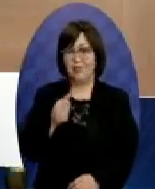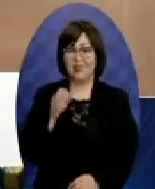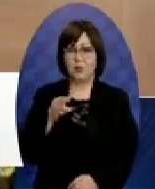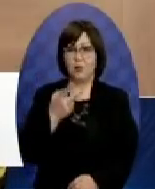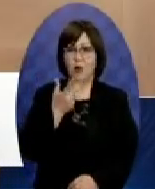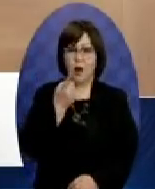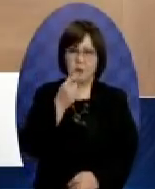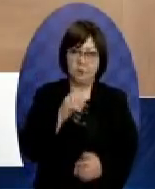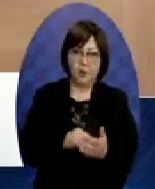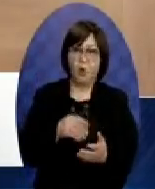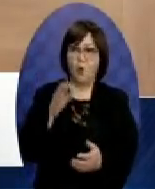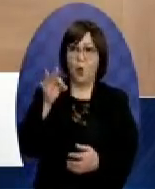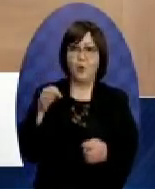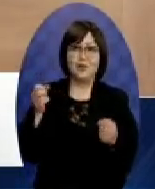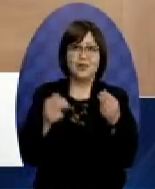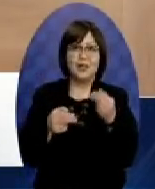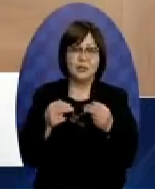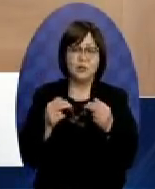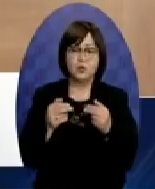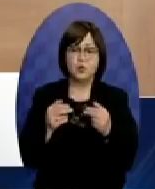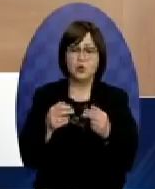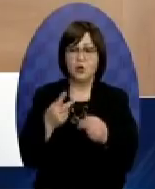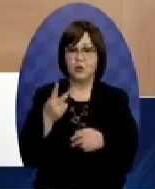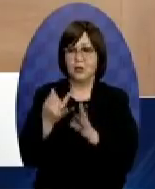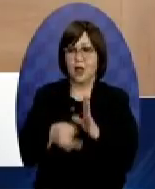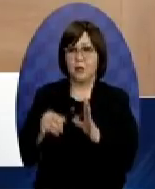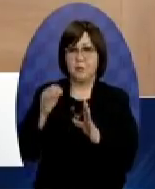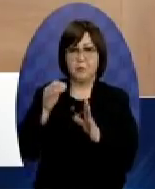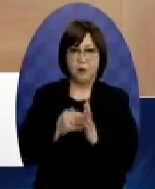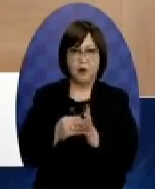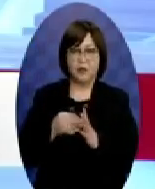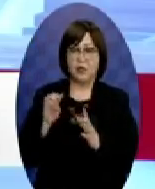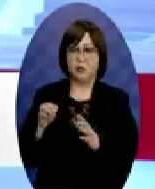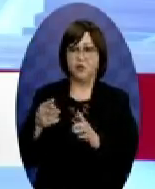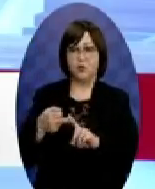тэнцвэрлэсэн тэтгэврийн доод хэмжээ 270,000 төгрөг, тэтгэврийн дундаж